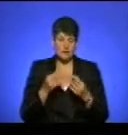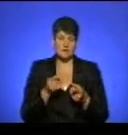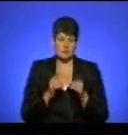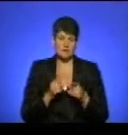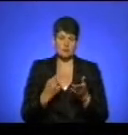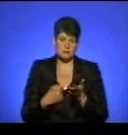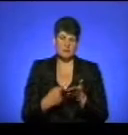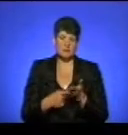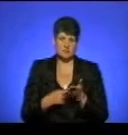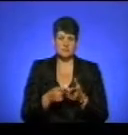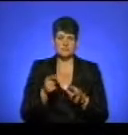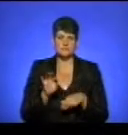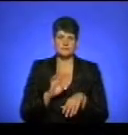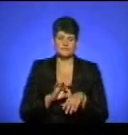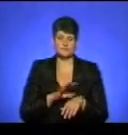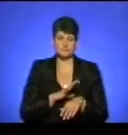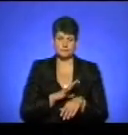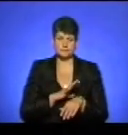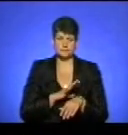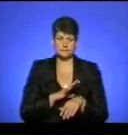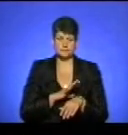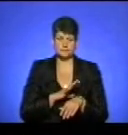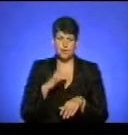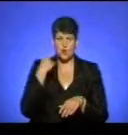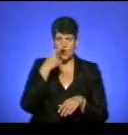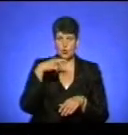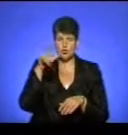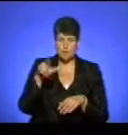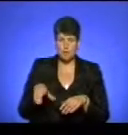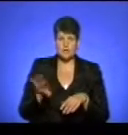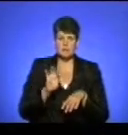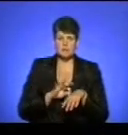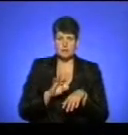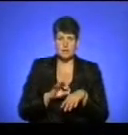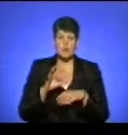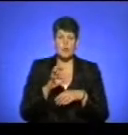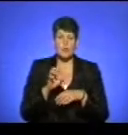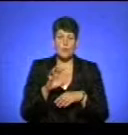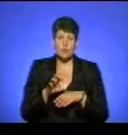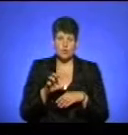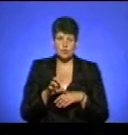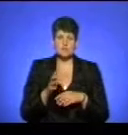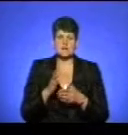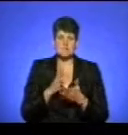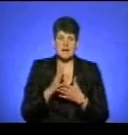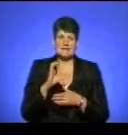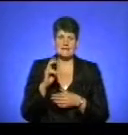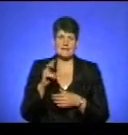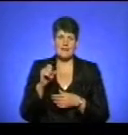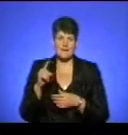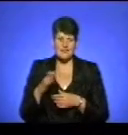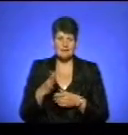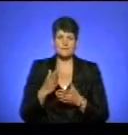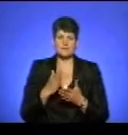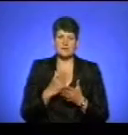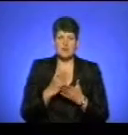діагноз підтвердили. Особа, яка потерпіла від покусу відомої тварини лика, має сказ, підлягає